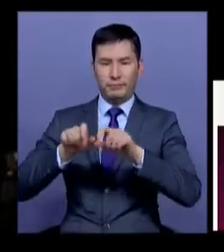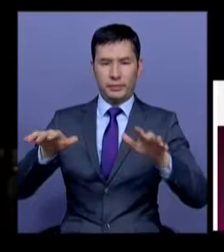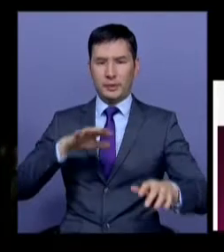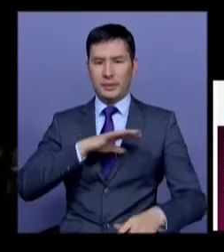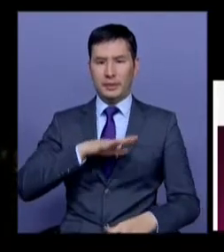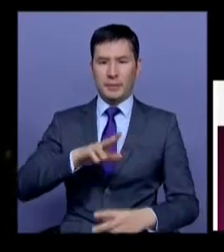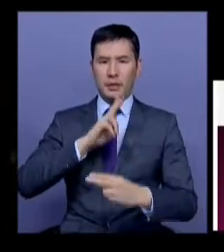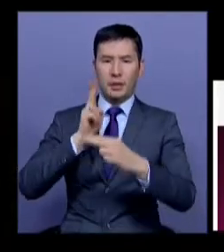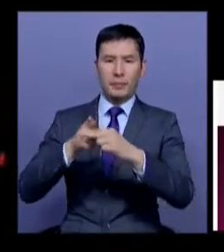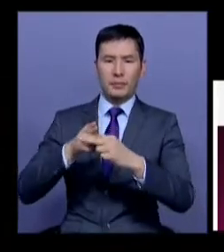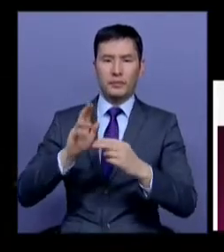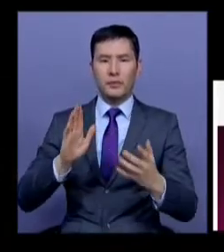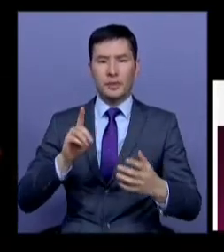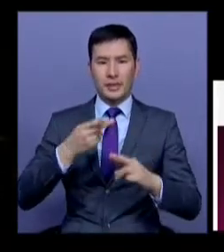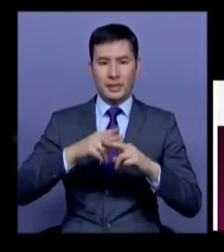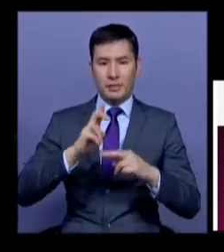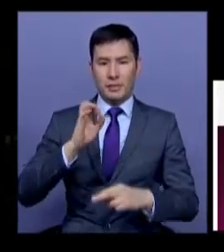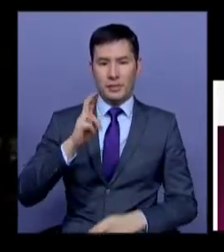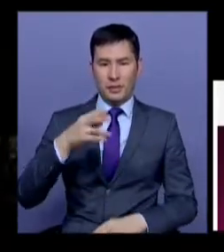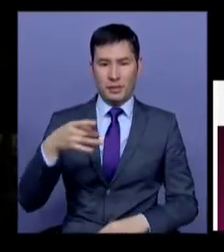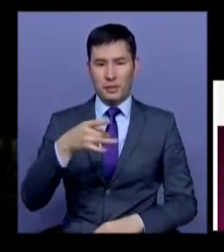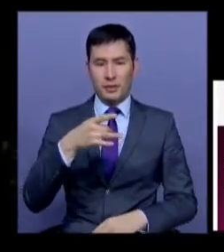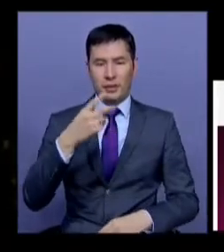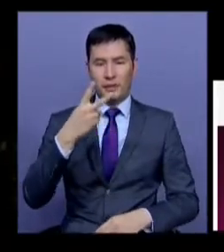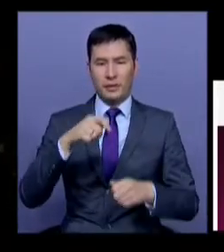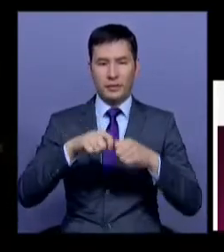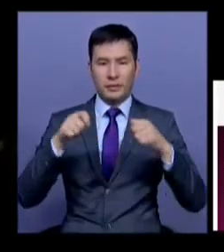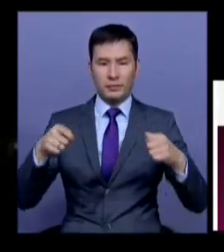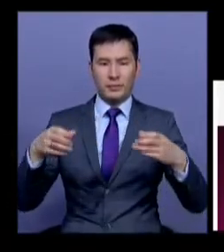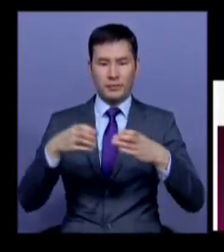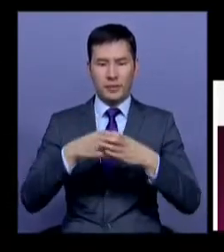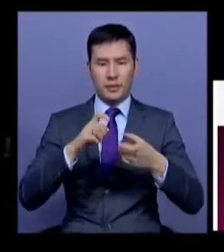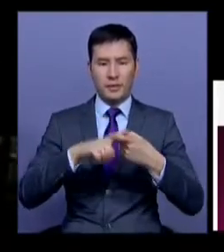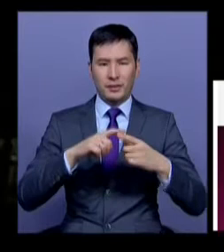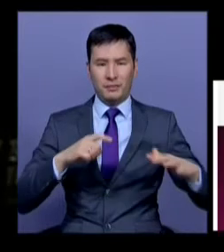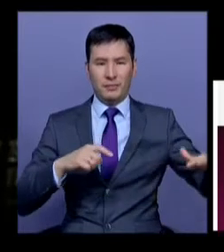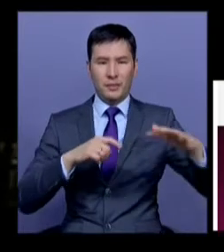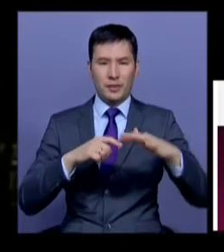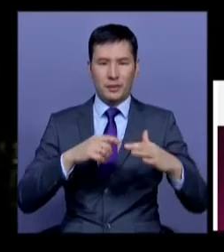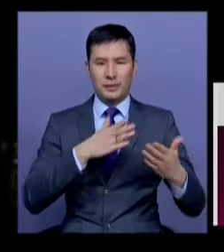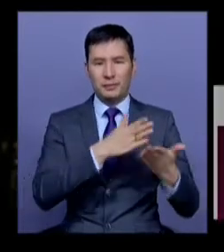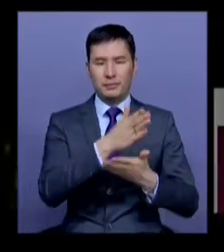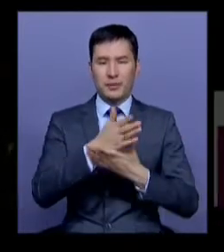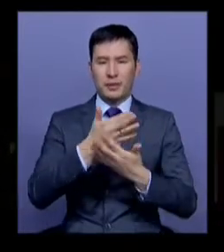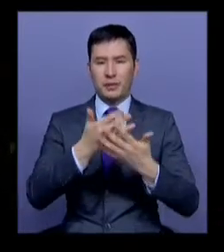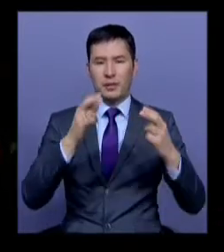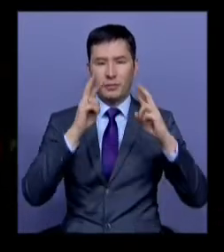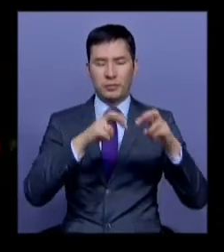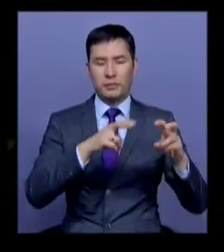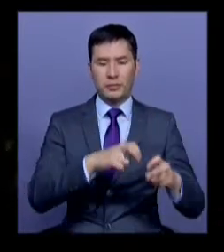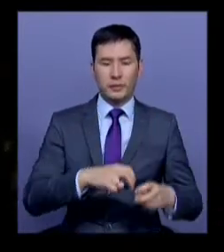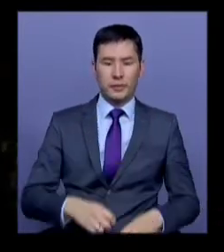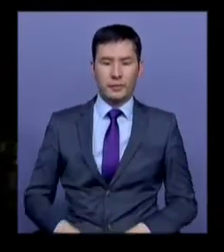мақсатында Бостандық ауданында екі мониторингтік топ құрылған. Олардың құрамында аудандық әкімдік және атамекен кәсіпкерлік ұлттық палатасының өкілдері,